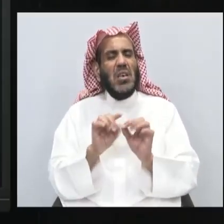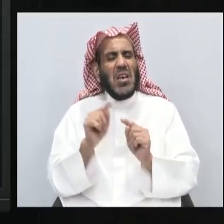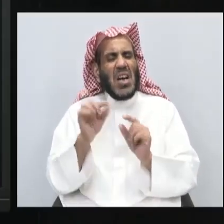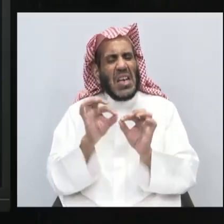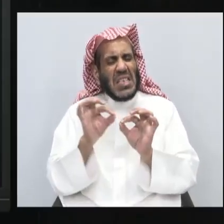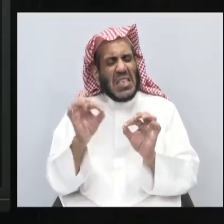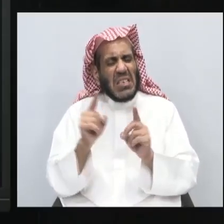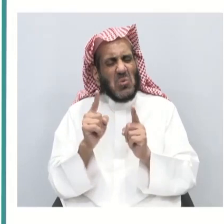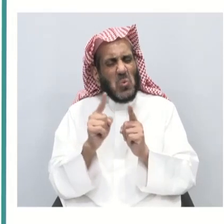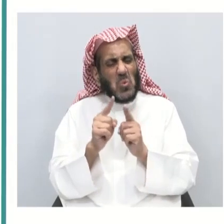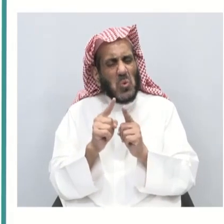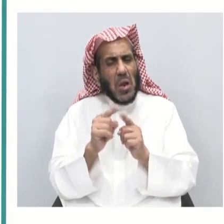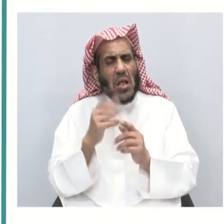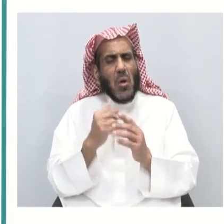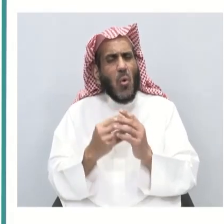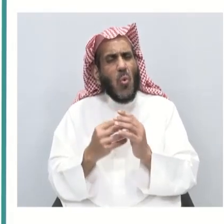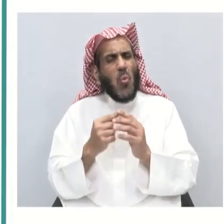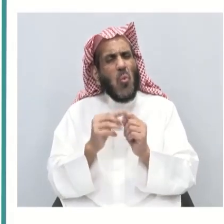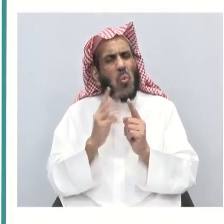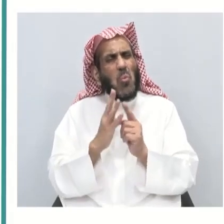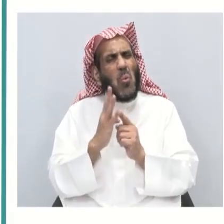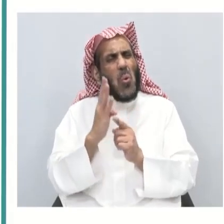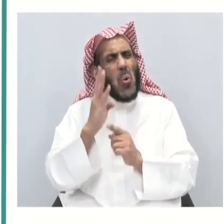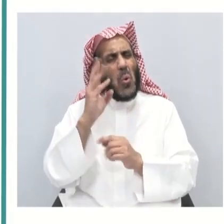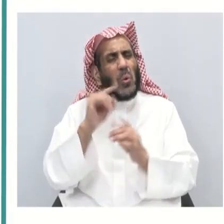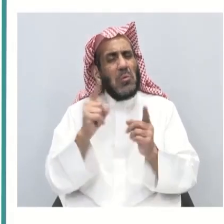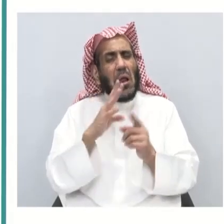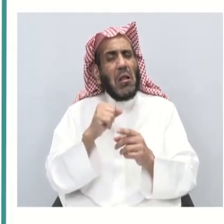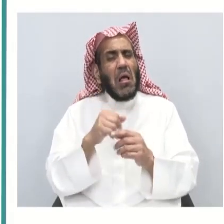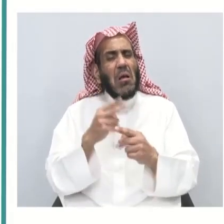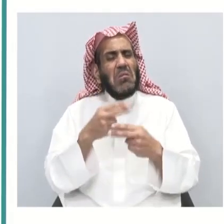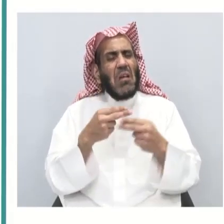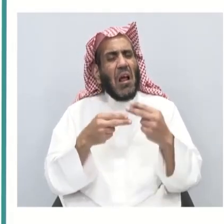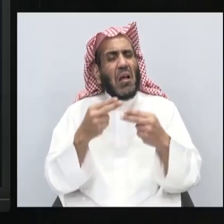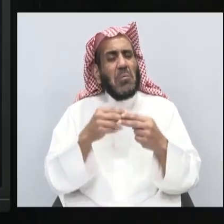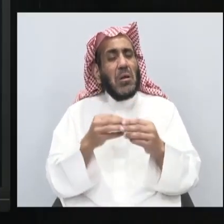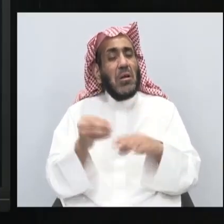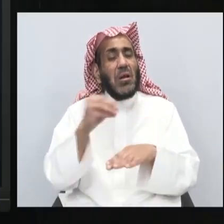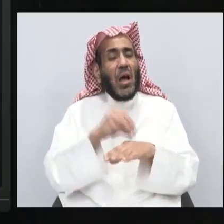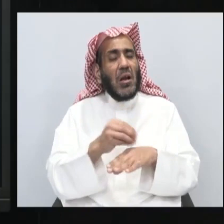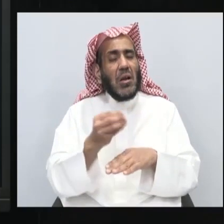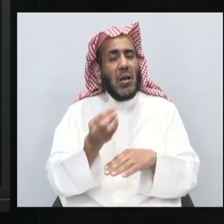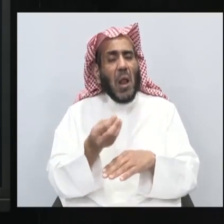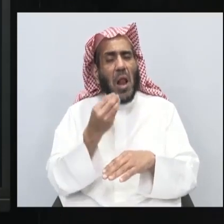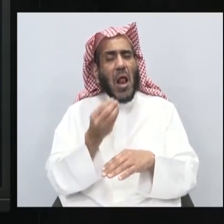قصيرة جدا، لا تستطيع النمو طويلا لأنها ليس لها تراكيب لنقل الماء والغذاء.